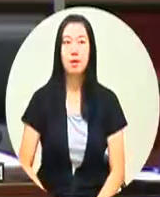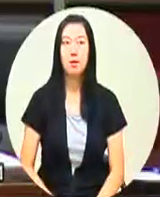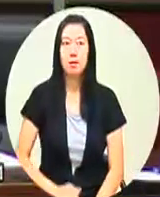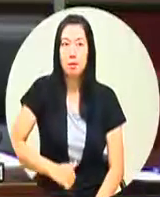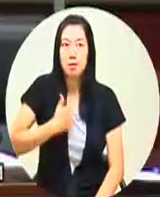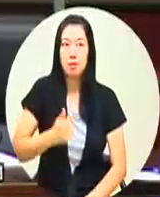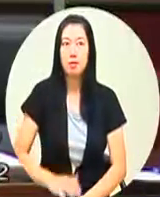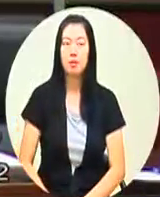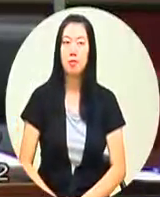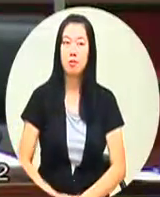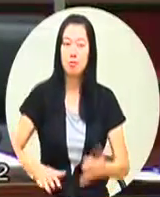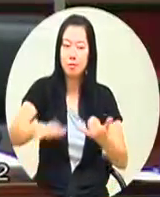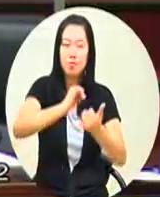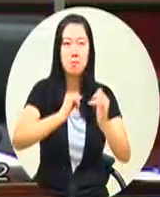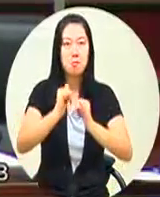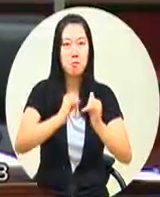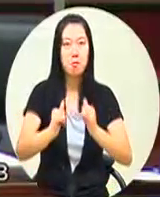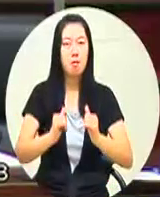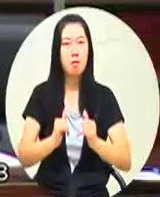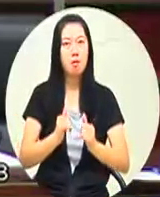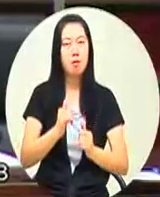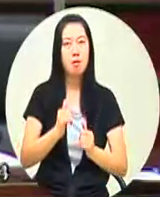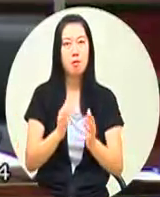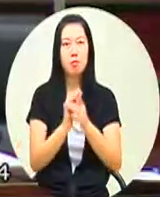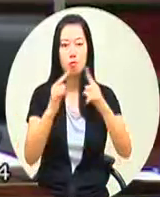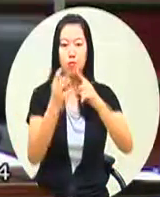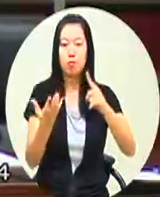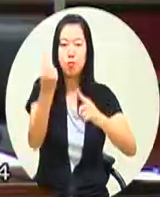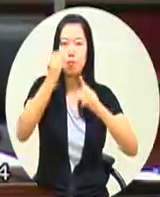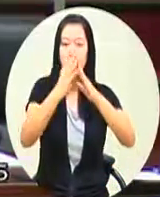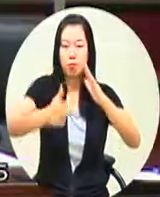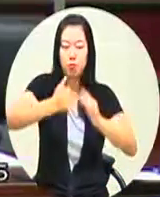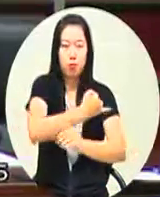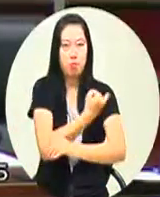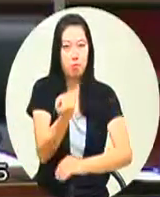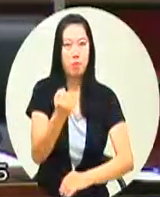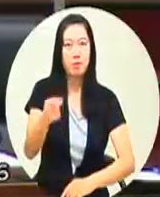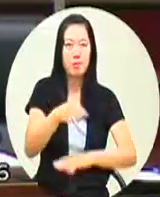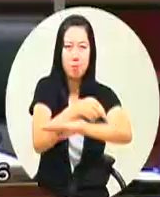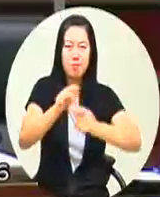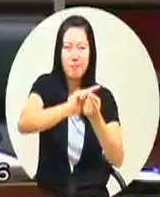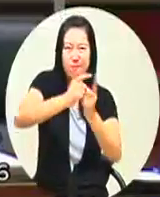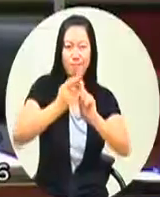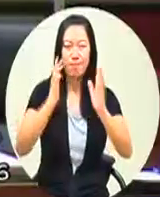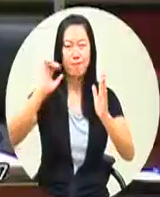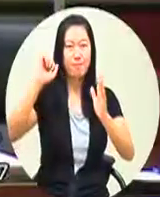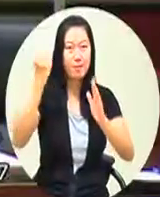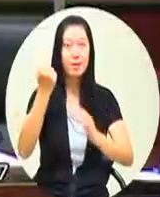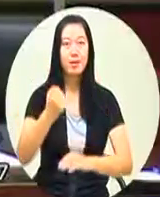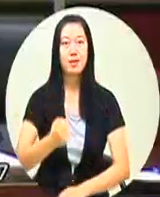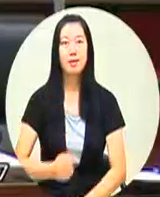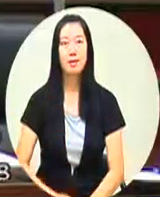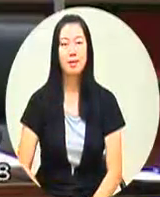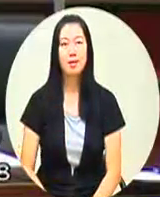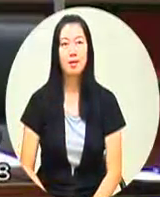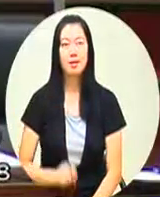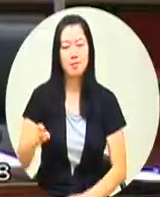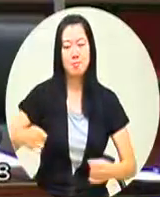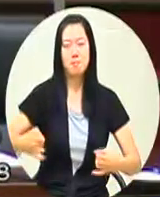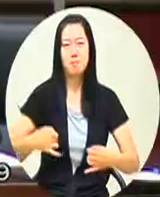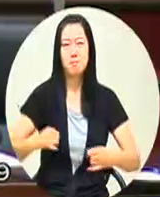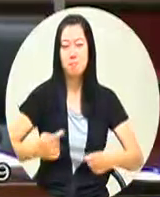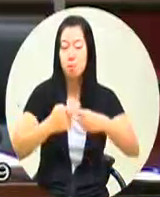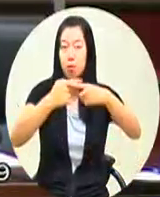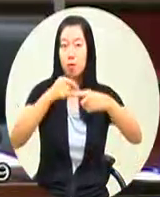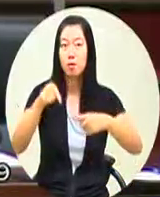社会公认的人权市长，会陷入转型正义、转型正义的争议呢？那